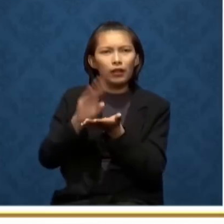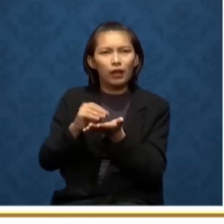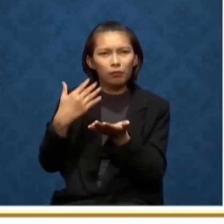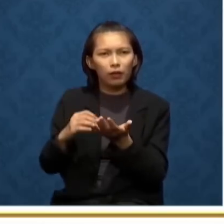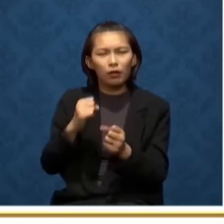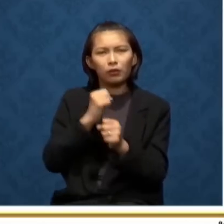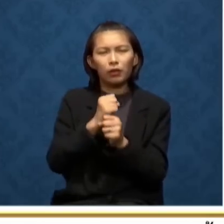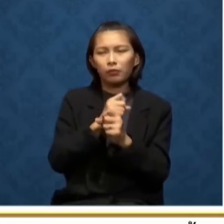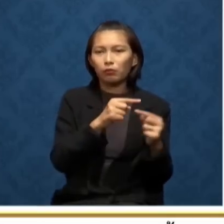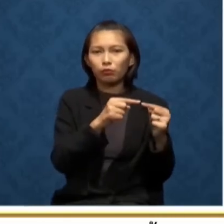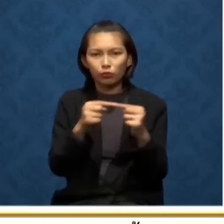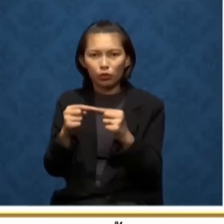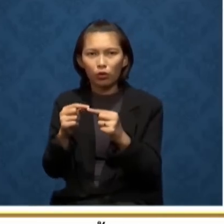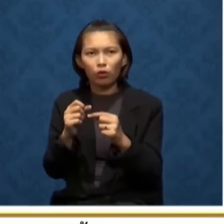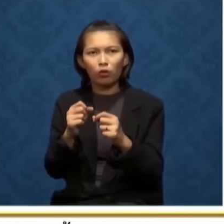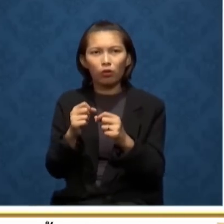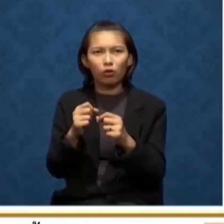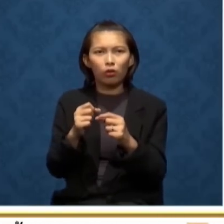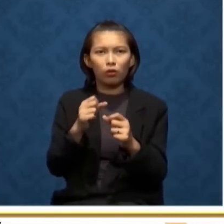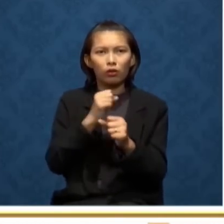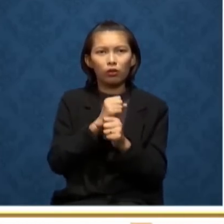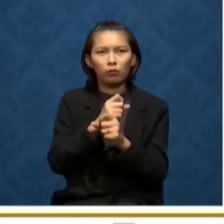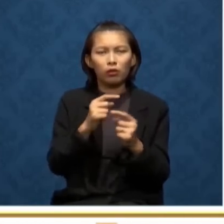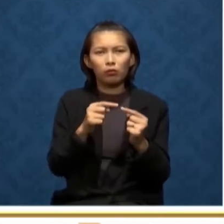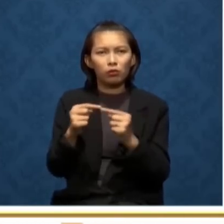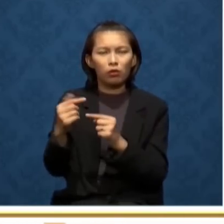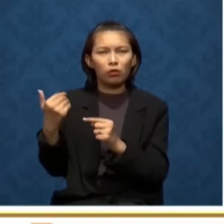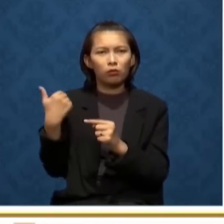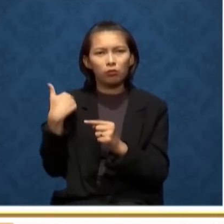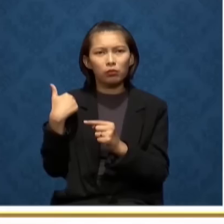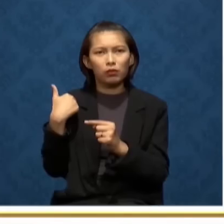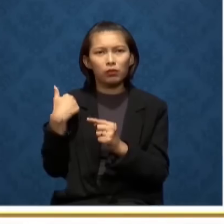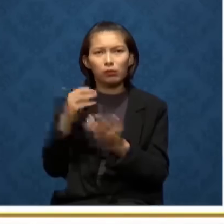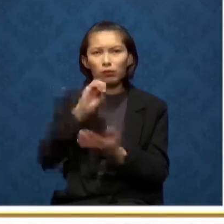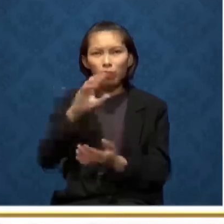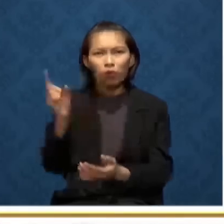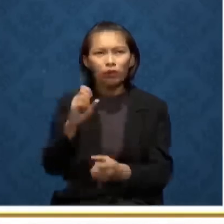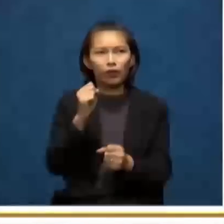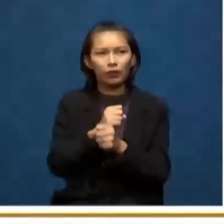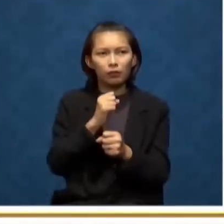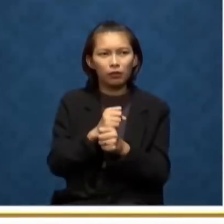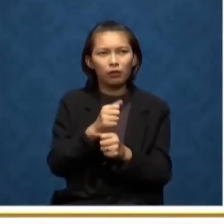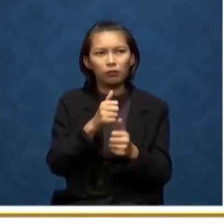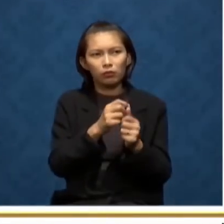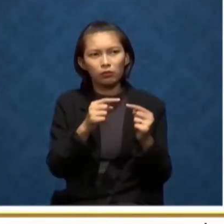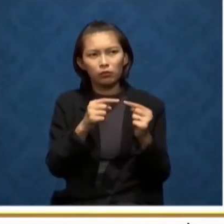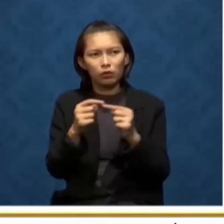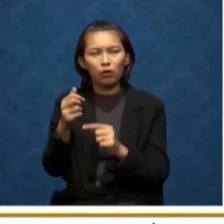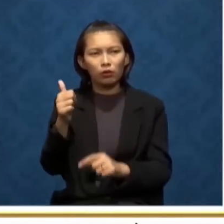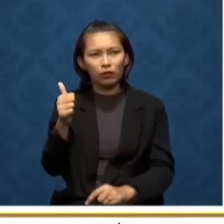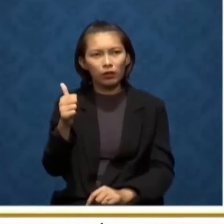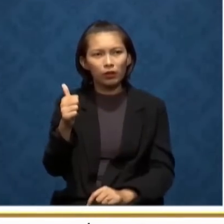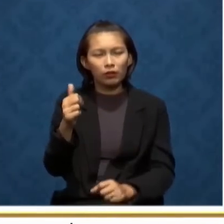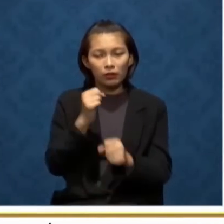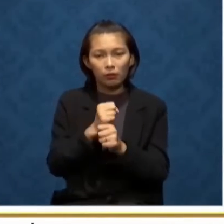กที่เกี่วของเท่านั้นเนี่ยมีการระบุว่สามารถดำเนินการให้ความช่วยเหอเส็จส้นไปแล้ว